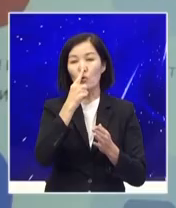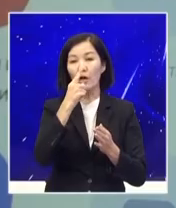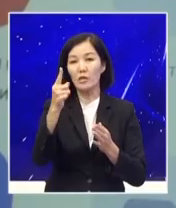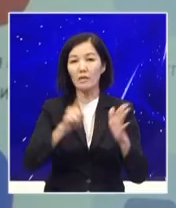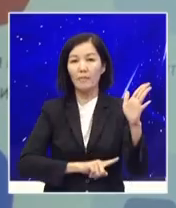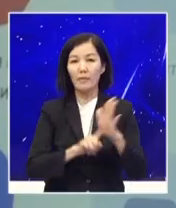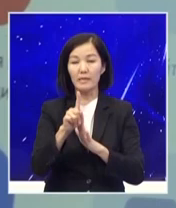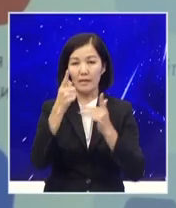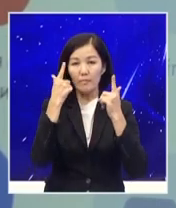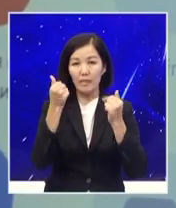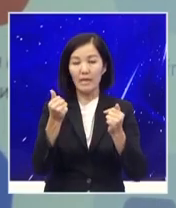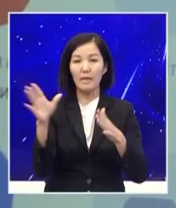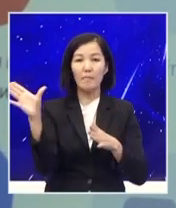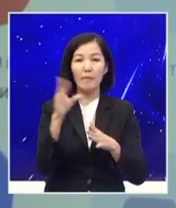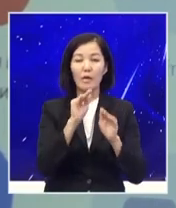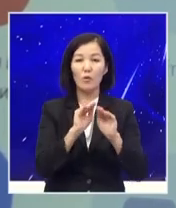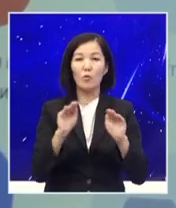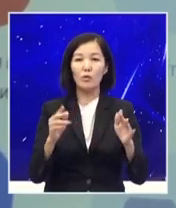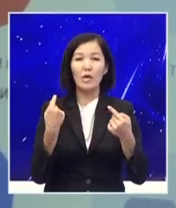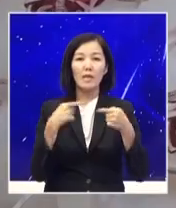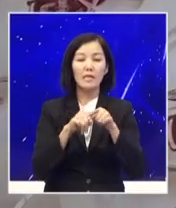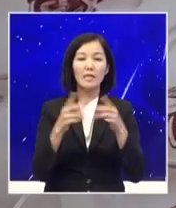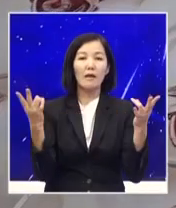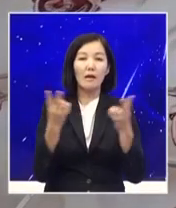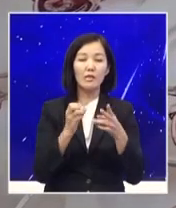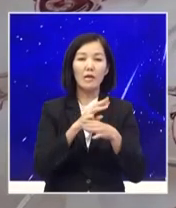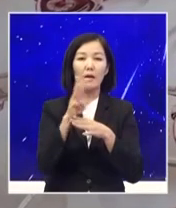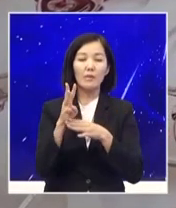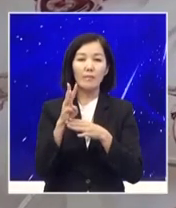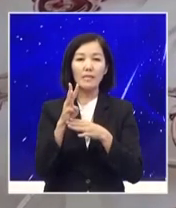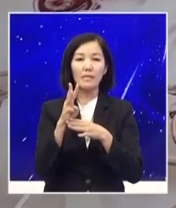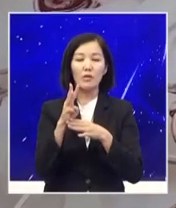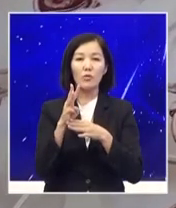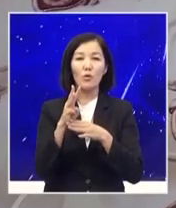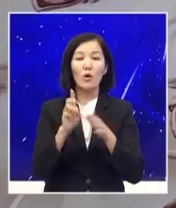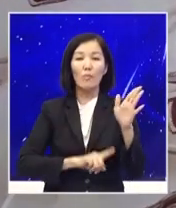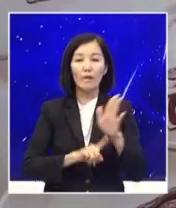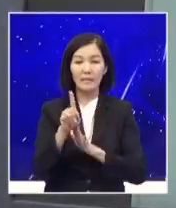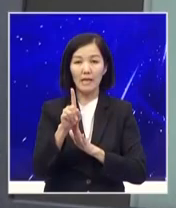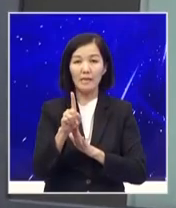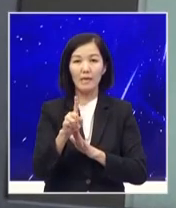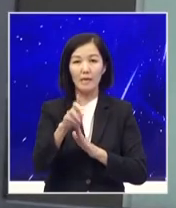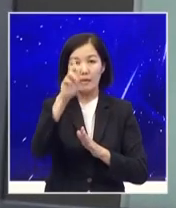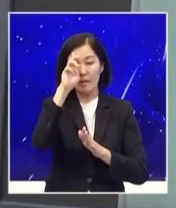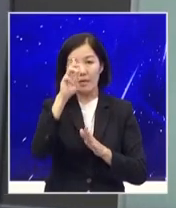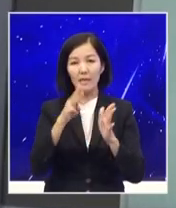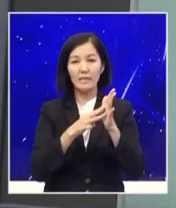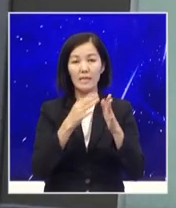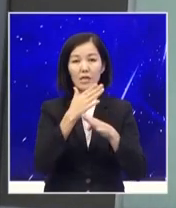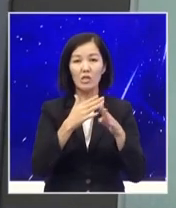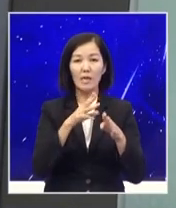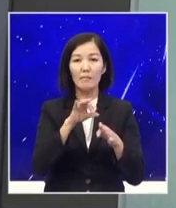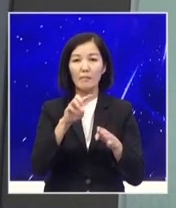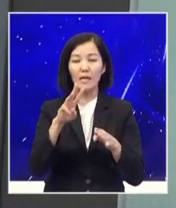басталатыны белгілі, сондықтан өңір оқушыларын техникалық қажеттіліктермен қамтамасыз ету қолға алынды. Оған мемлекеттен 8,5 миллиард,